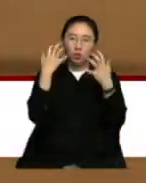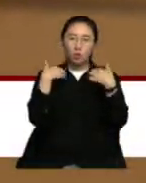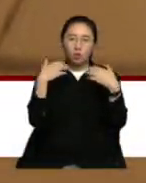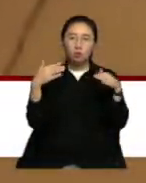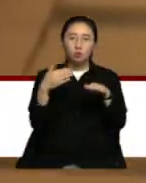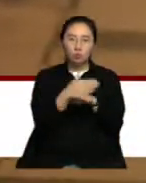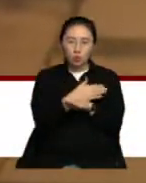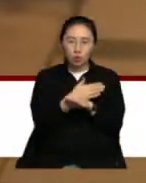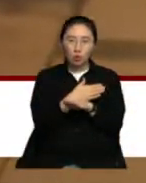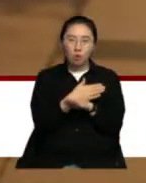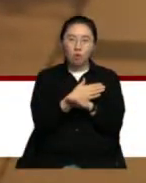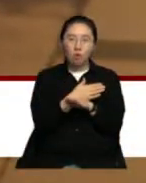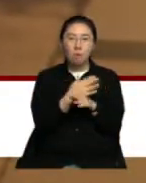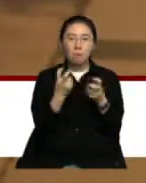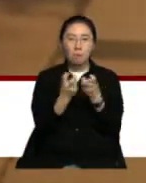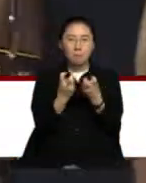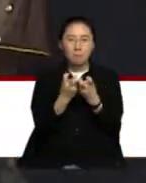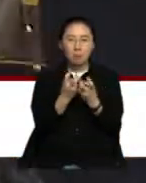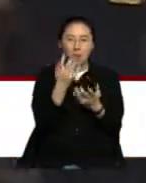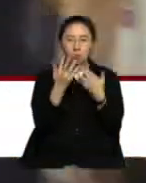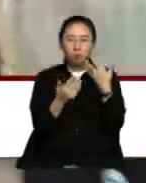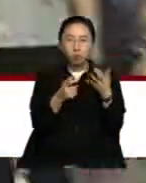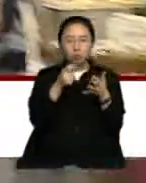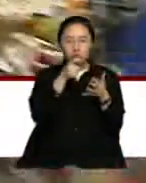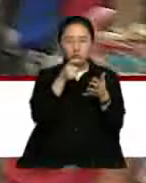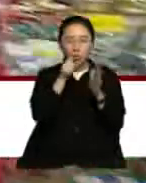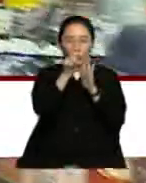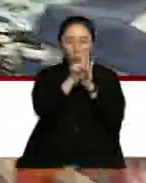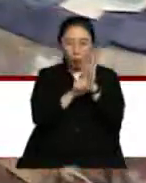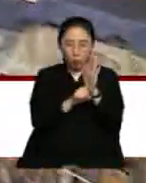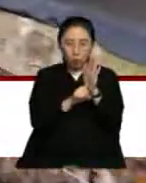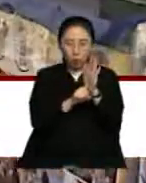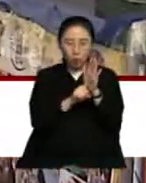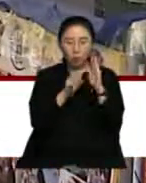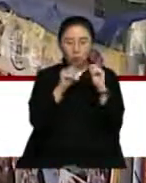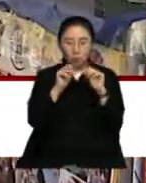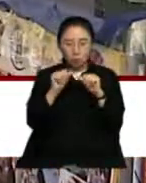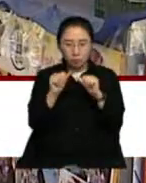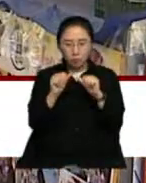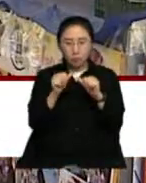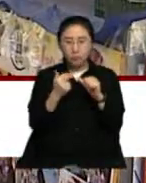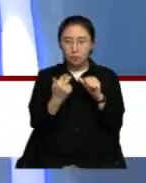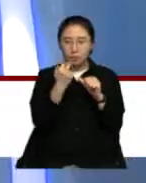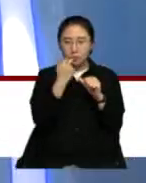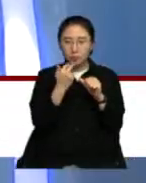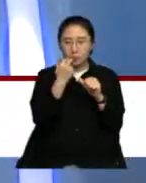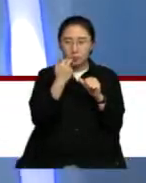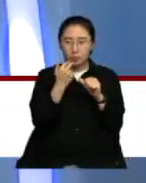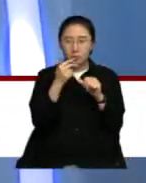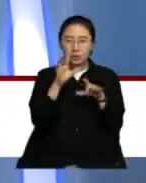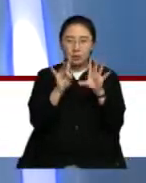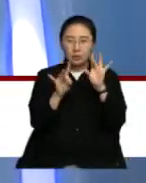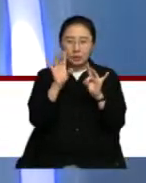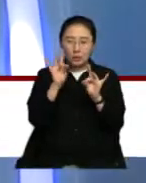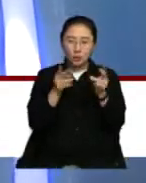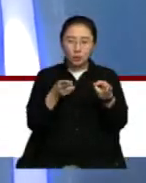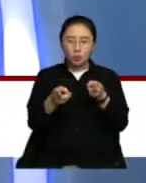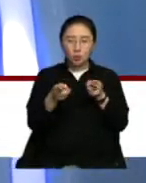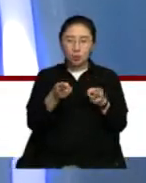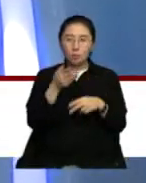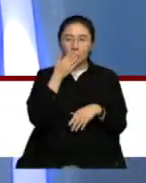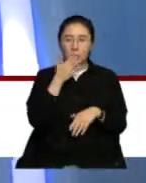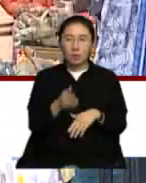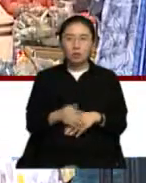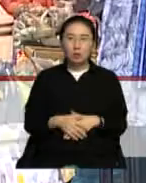시스템을 가동했습니다. 분사되는 물로 온도는 물론 습도 조절까지 가능해 손님과 상인들의 반응도